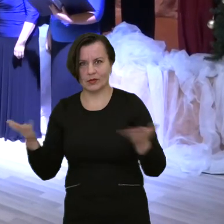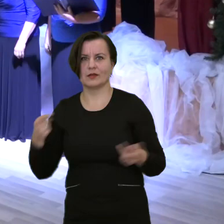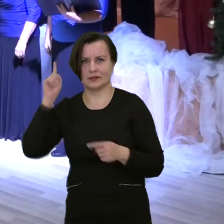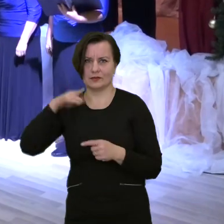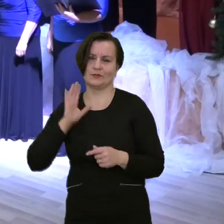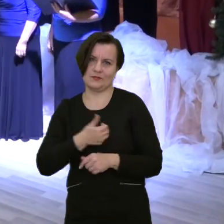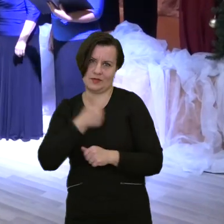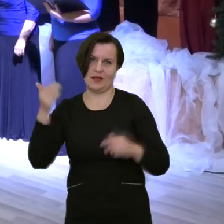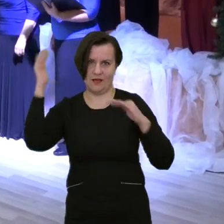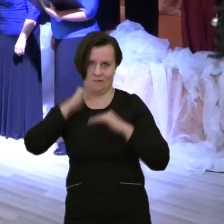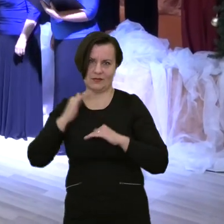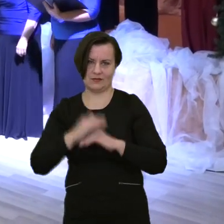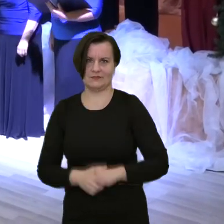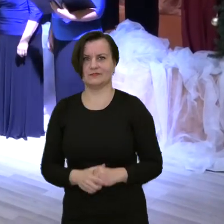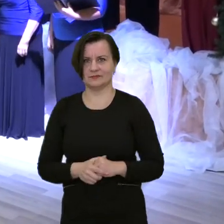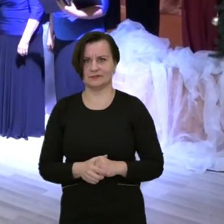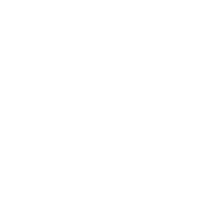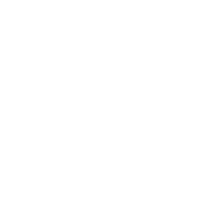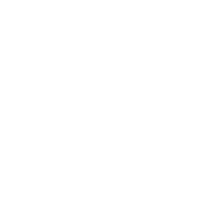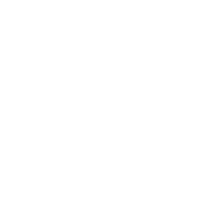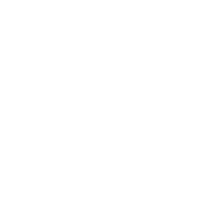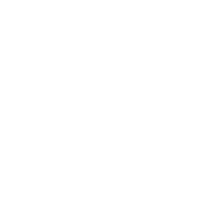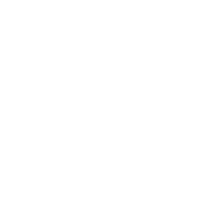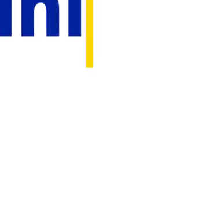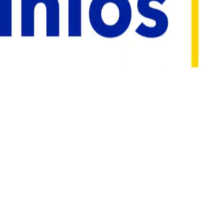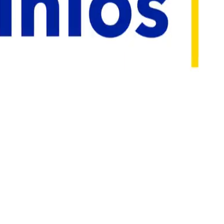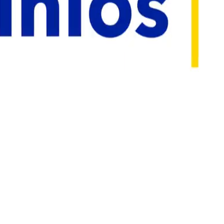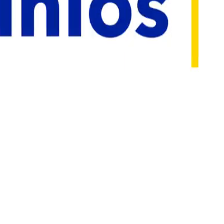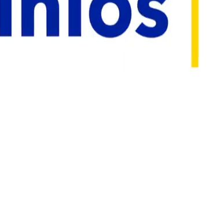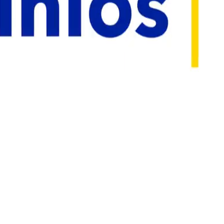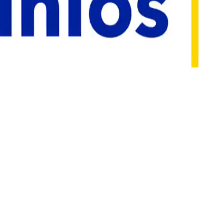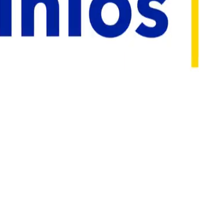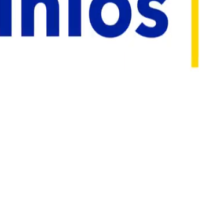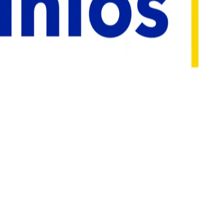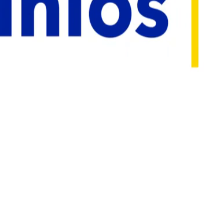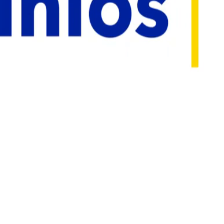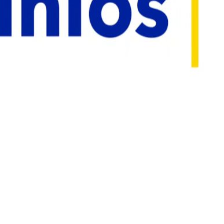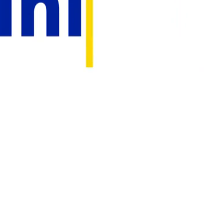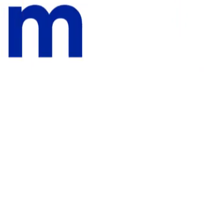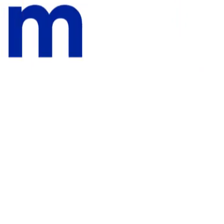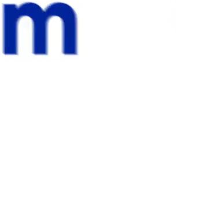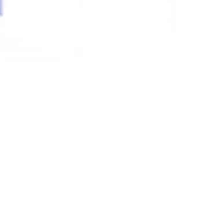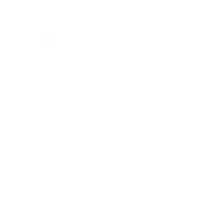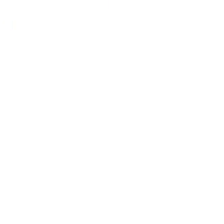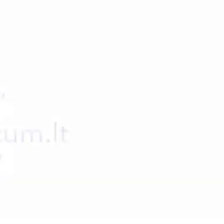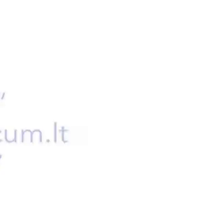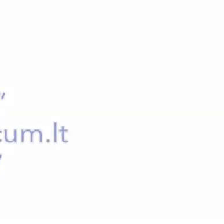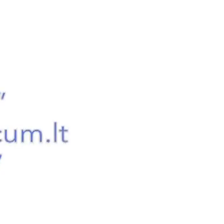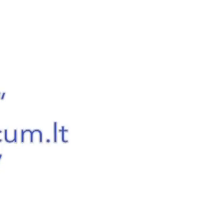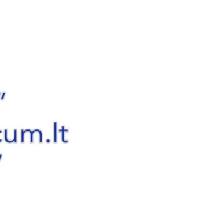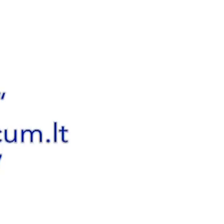išmokom. Tikimės, kad bus tikrai geras vakaras.